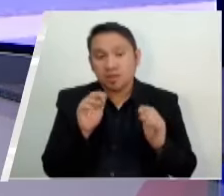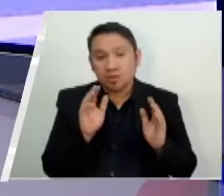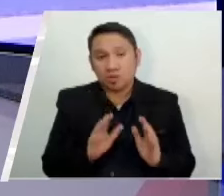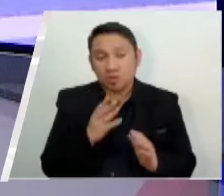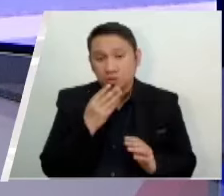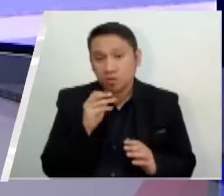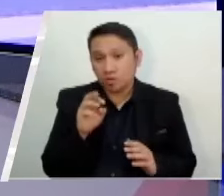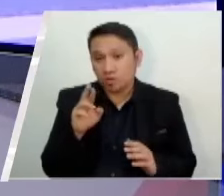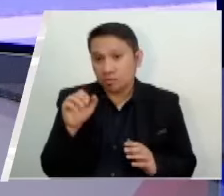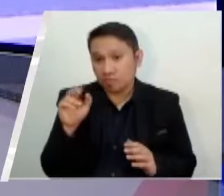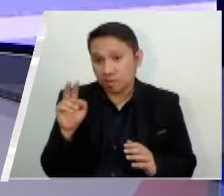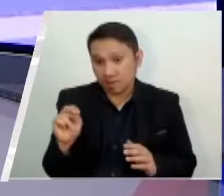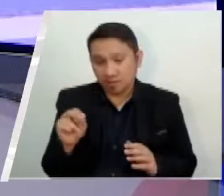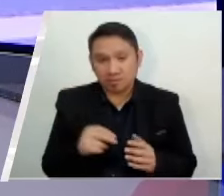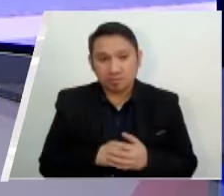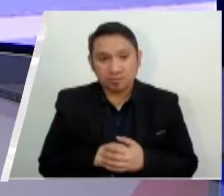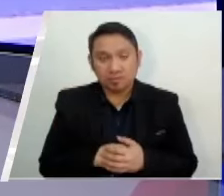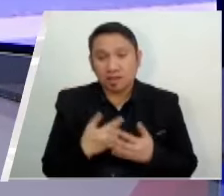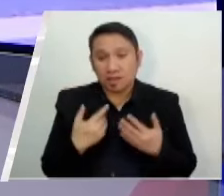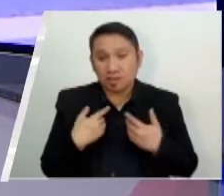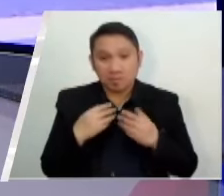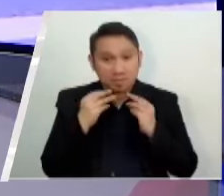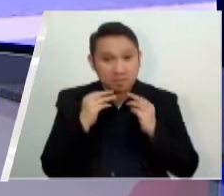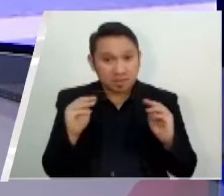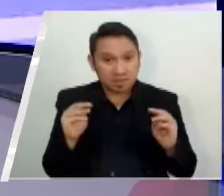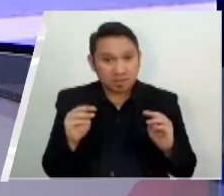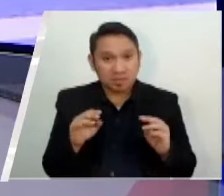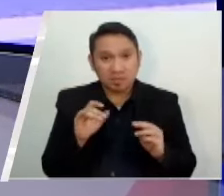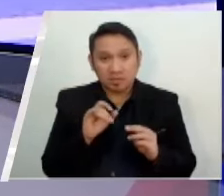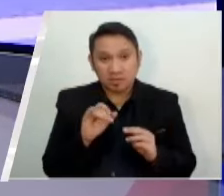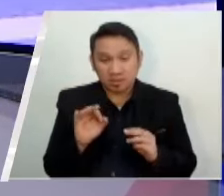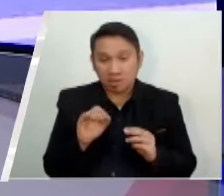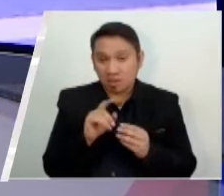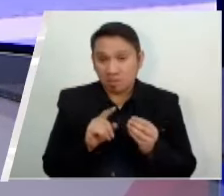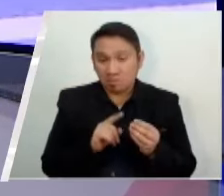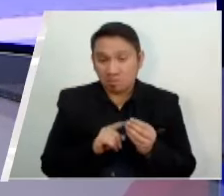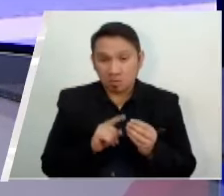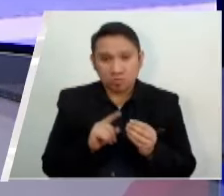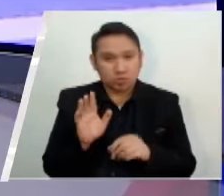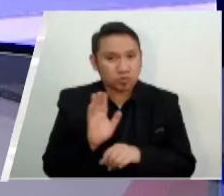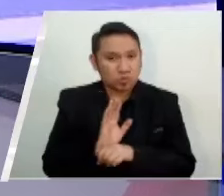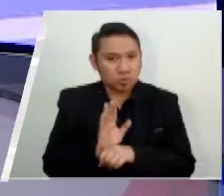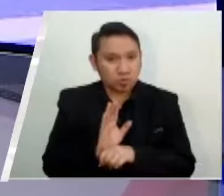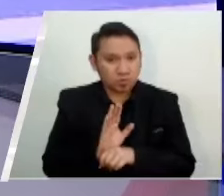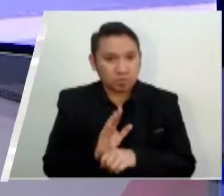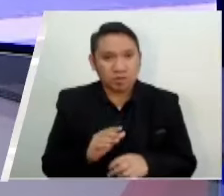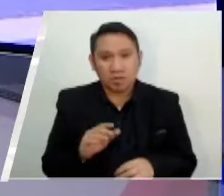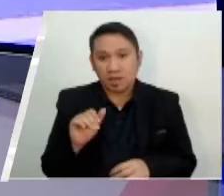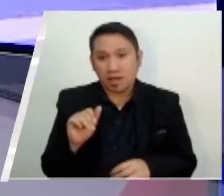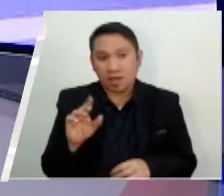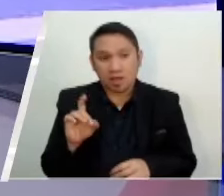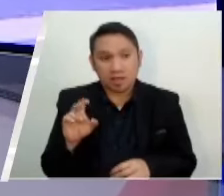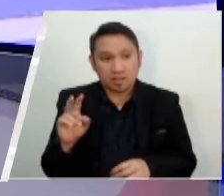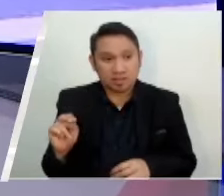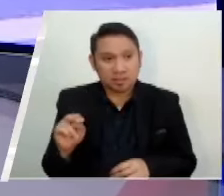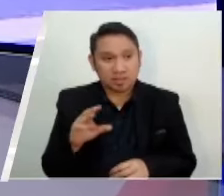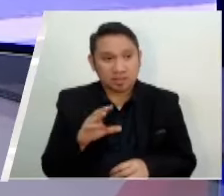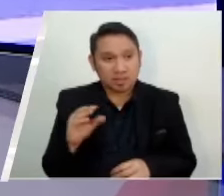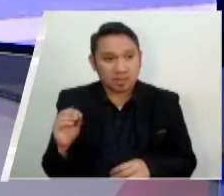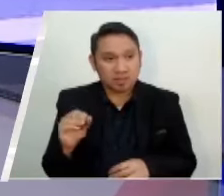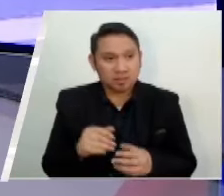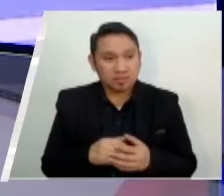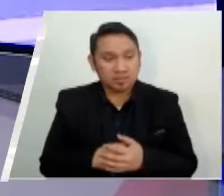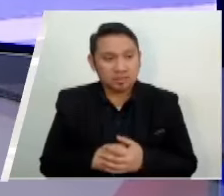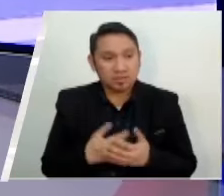Rivera. May message rin siya sa pag-arangkada sa takilya ng movie ni na Alden Richards at Catherine Bernardo.